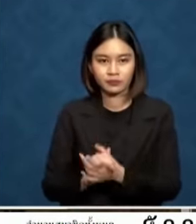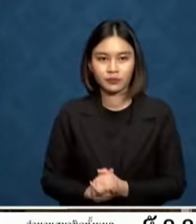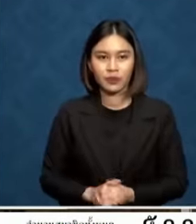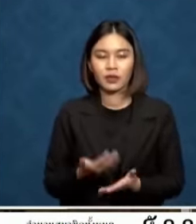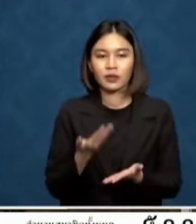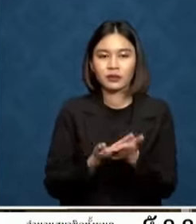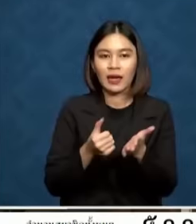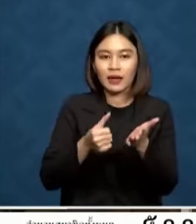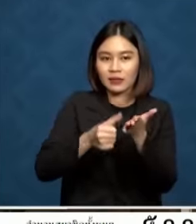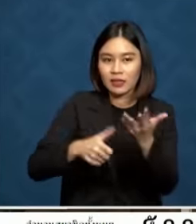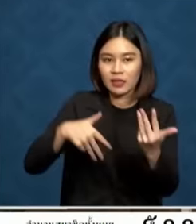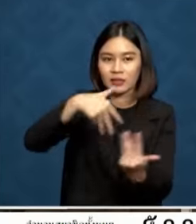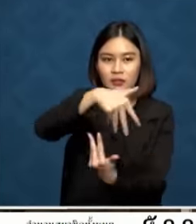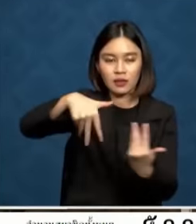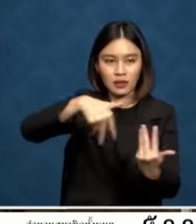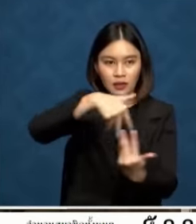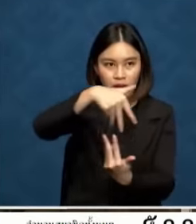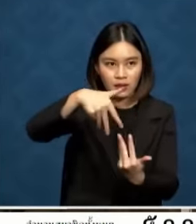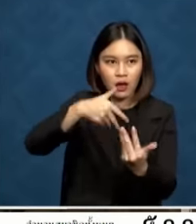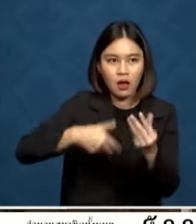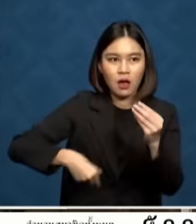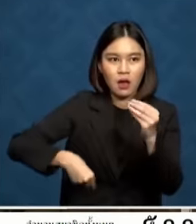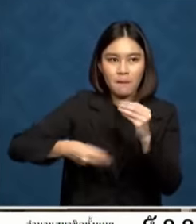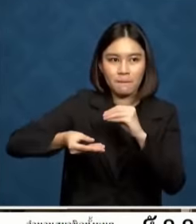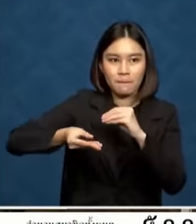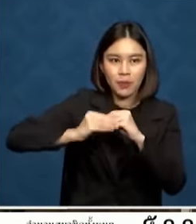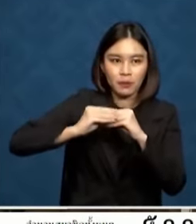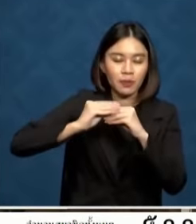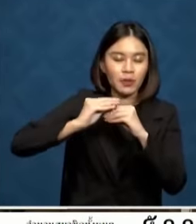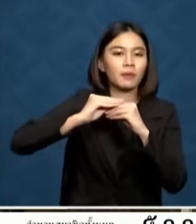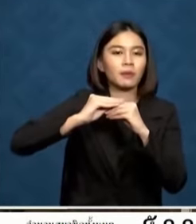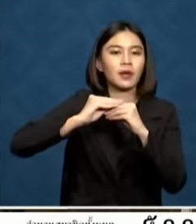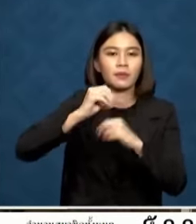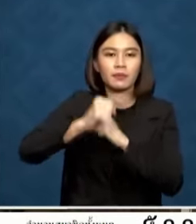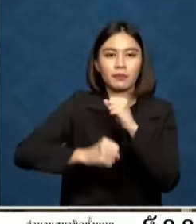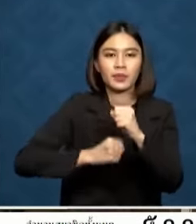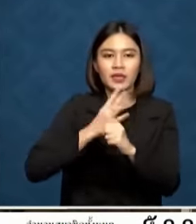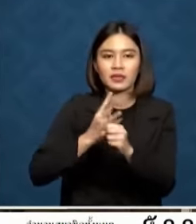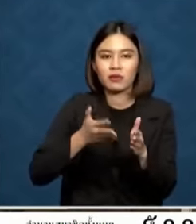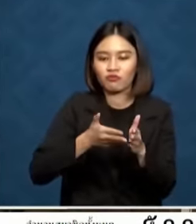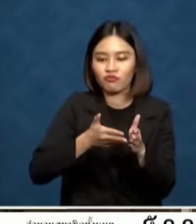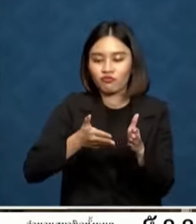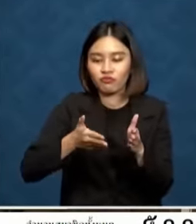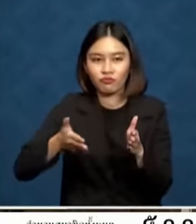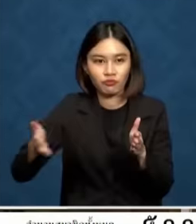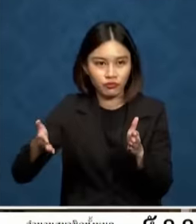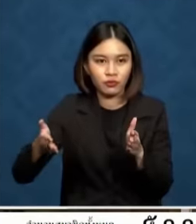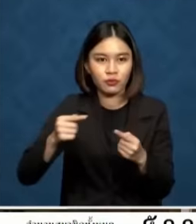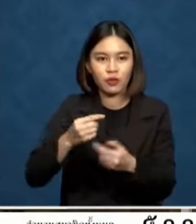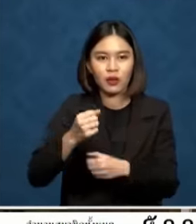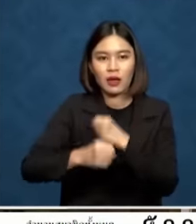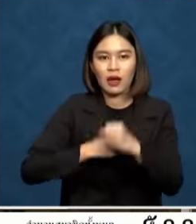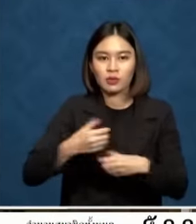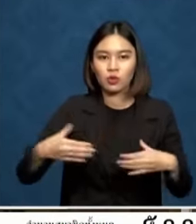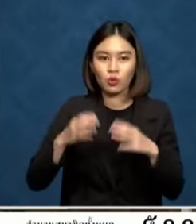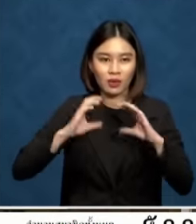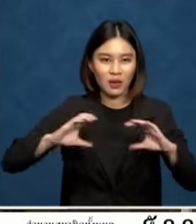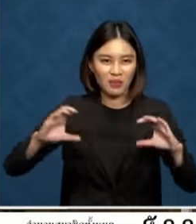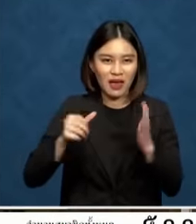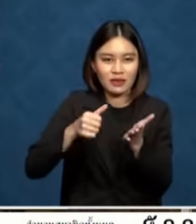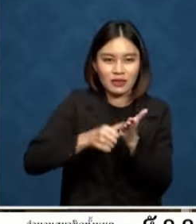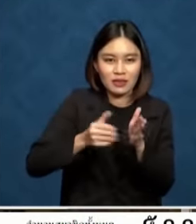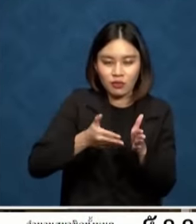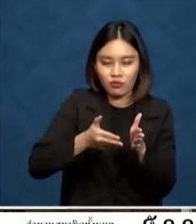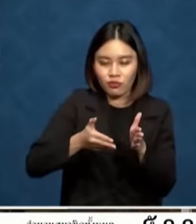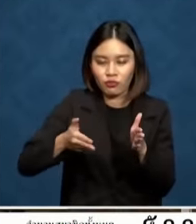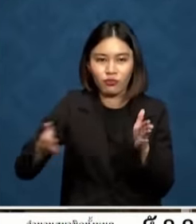หนี้สาธารณะเพิ่มขึ้นตลอด 4ปีที่อยู่ในอายุของรัฐบาล